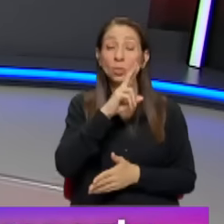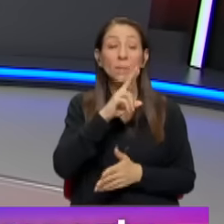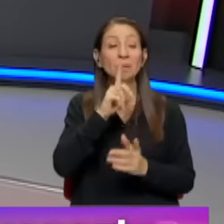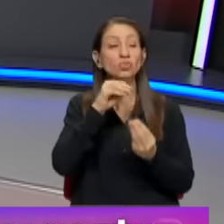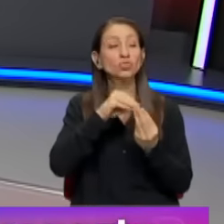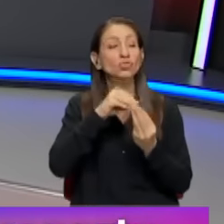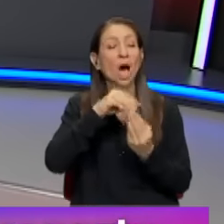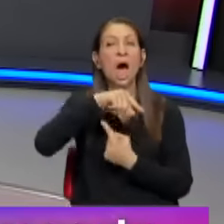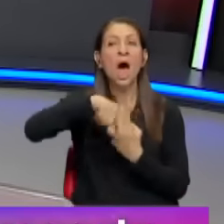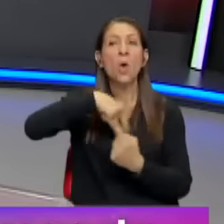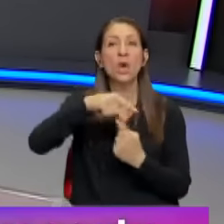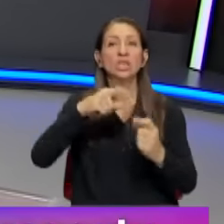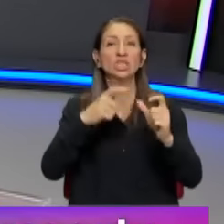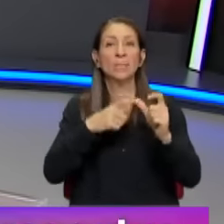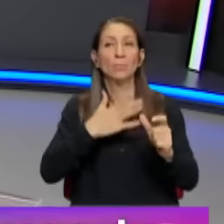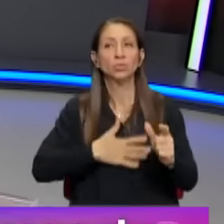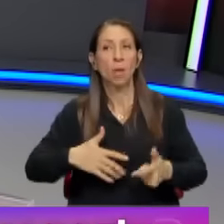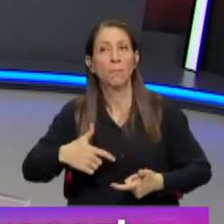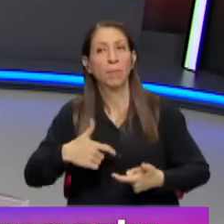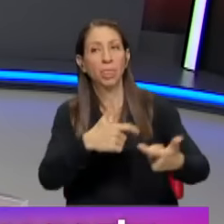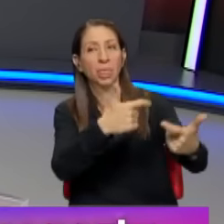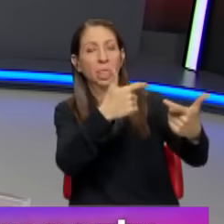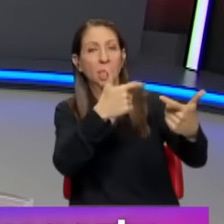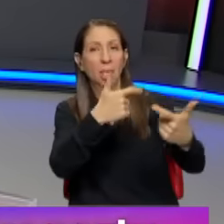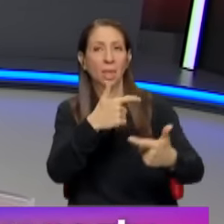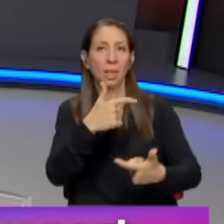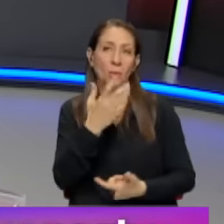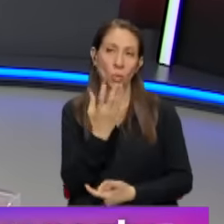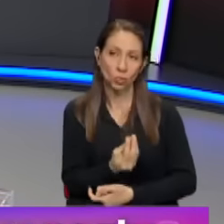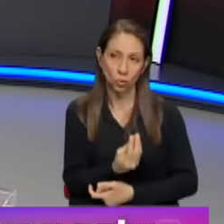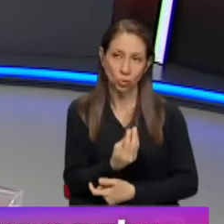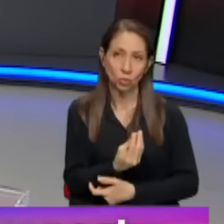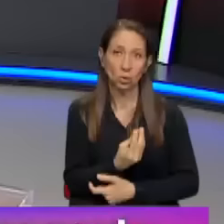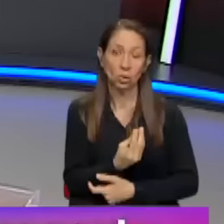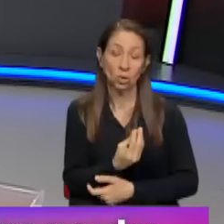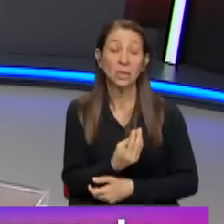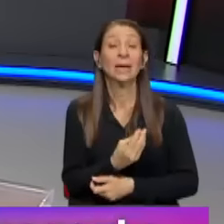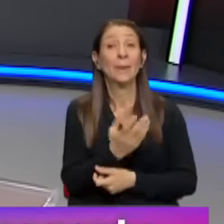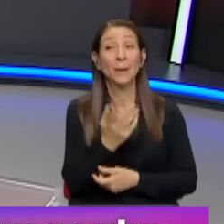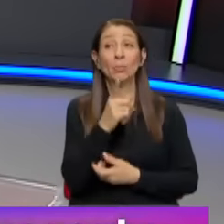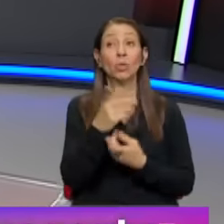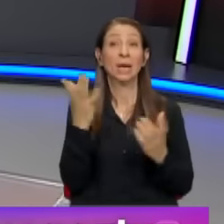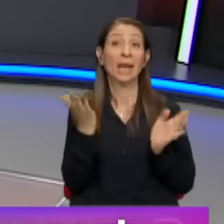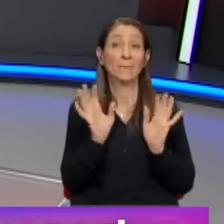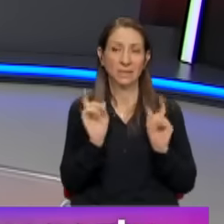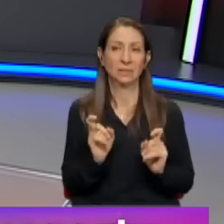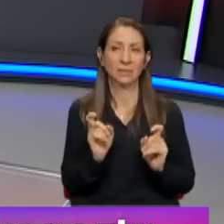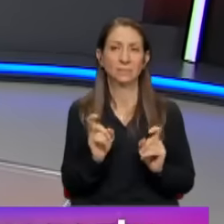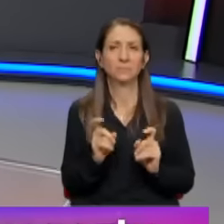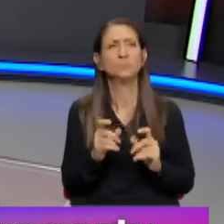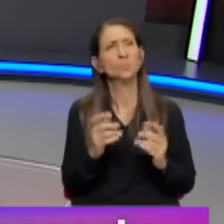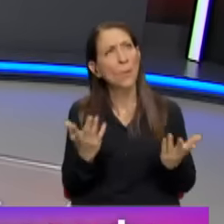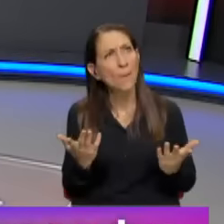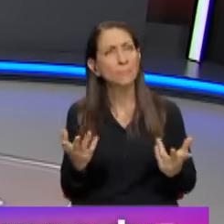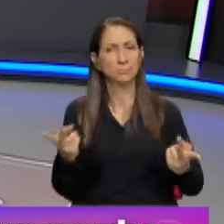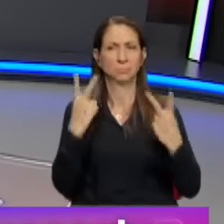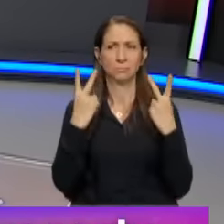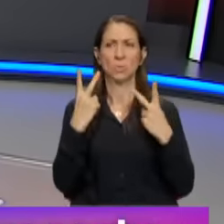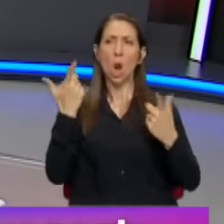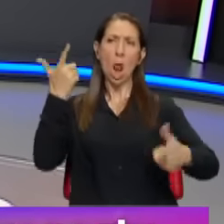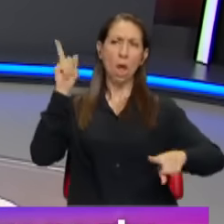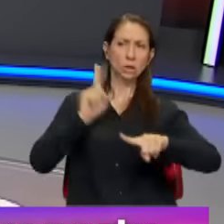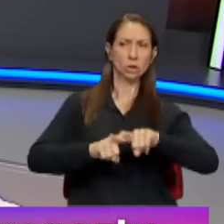keçisi Şebnem Bursalı olarak AK Parti'de seçildi, tercih edildi. Peki bu kadar mı? Yani tamam, şatafat.